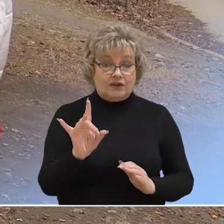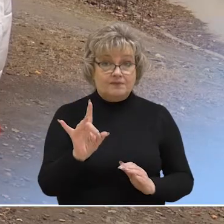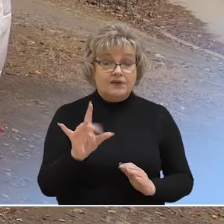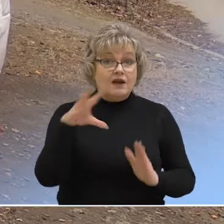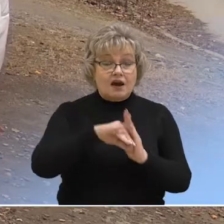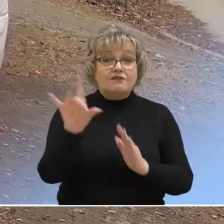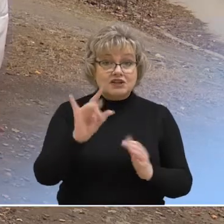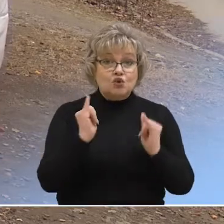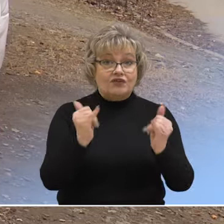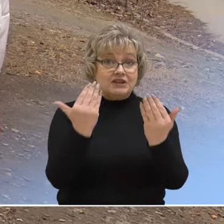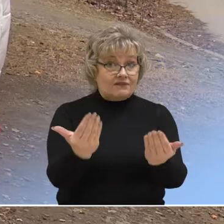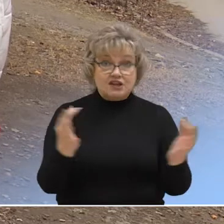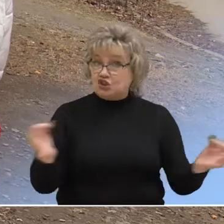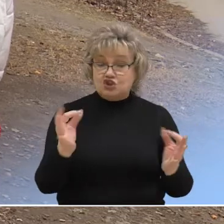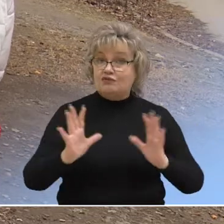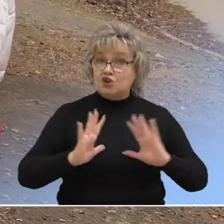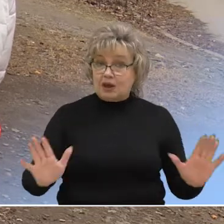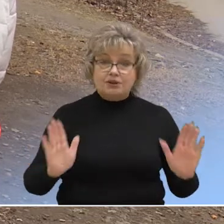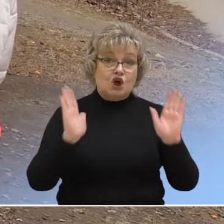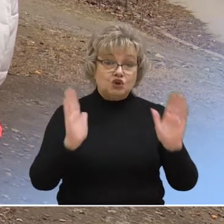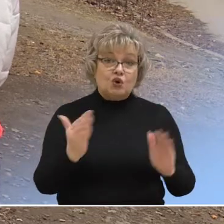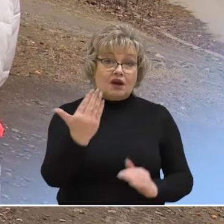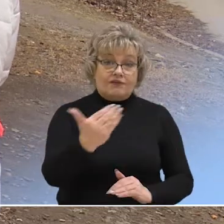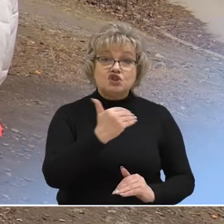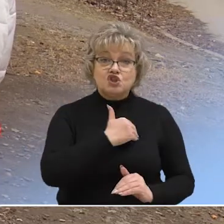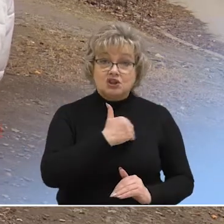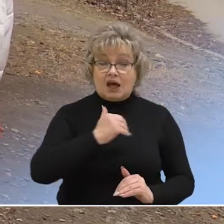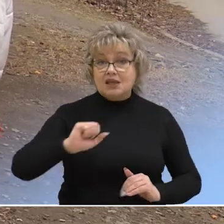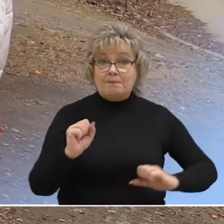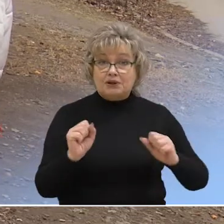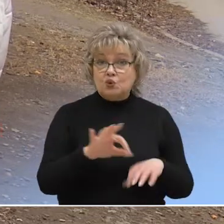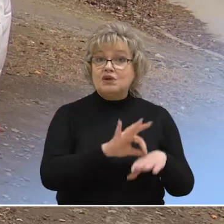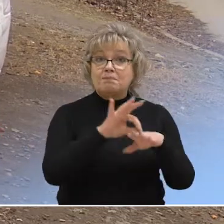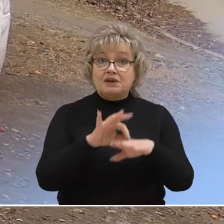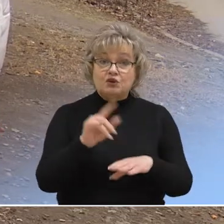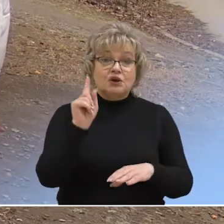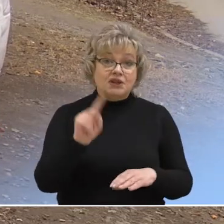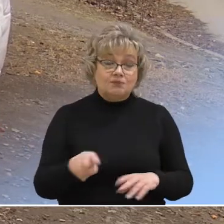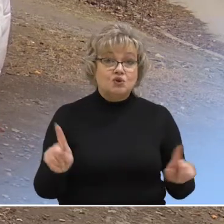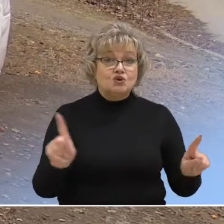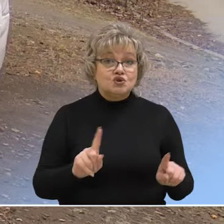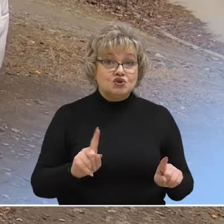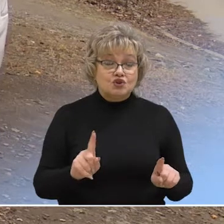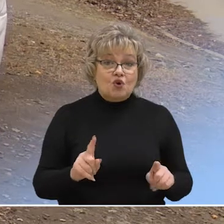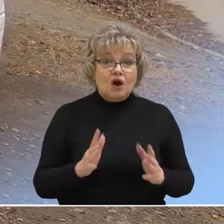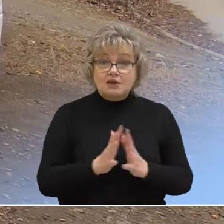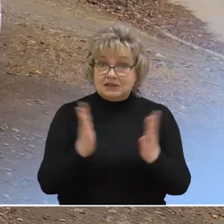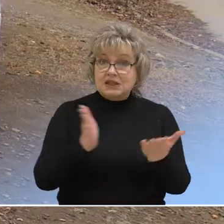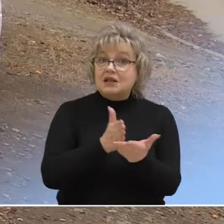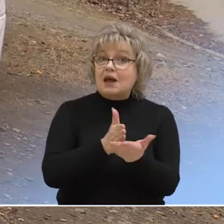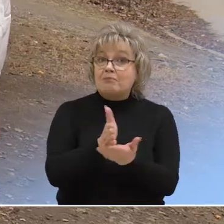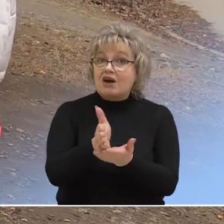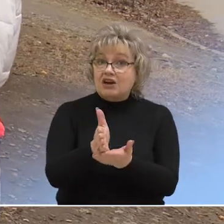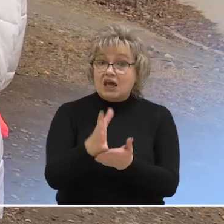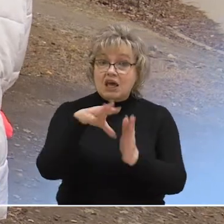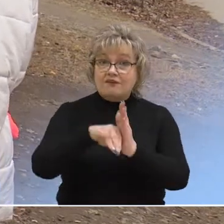в Ростове до вас ничего не было, и только вот ваше желание и подруги привело к тому, что целое направление такое в